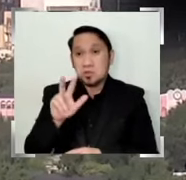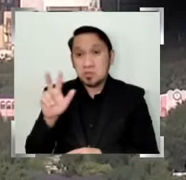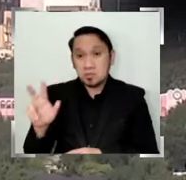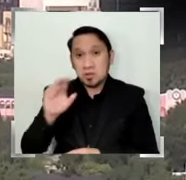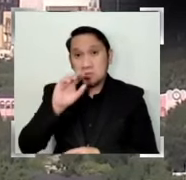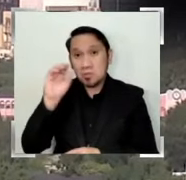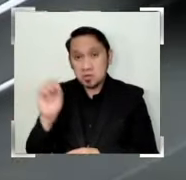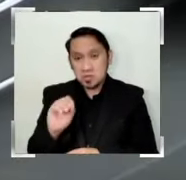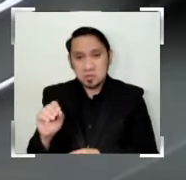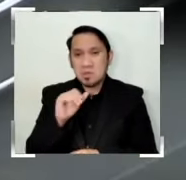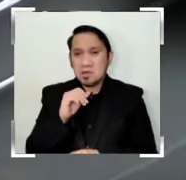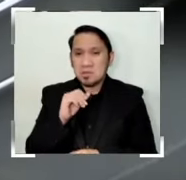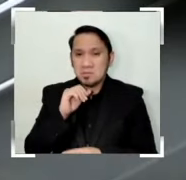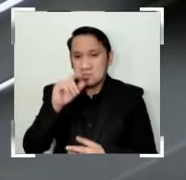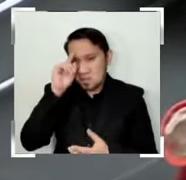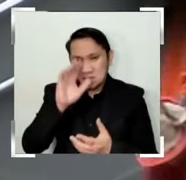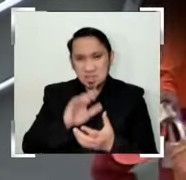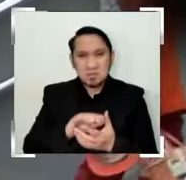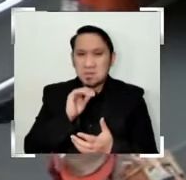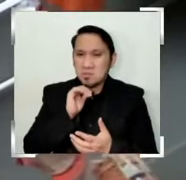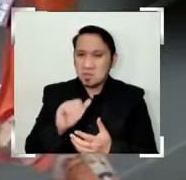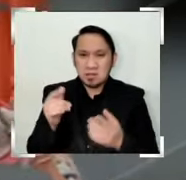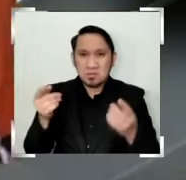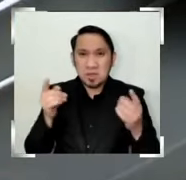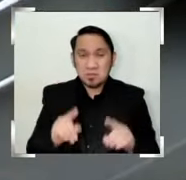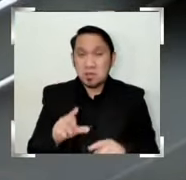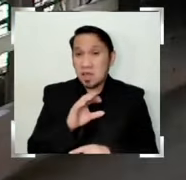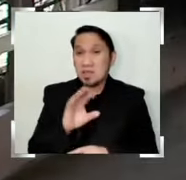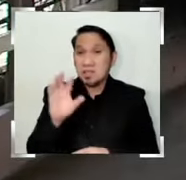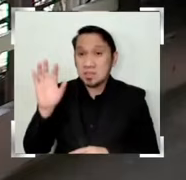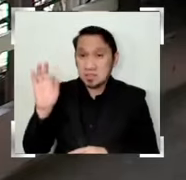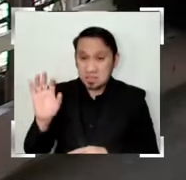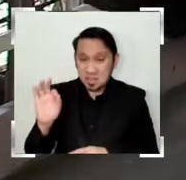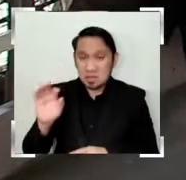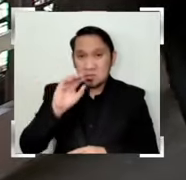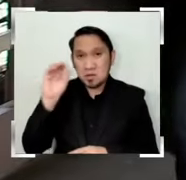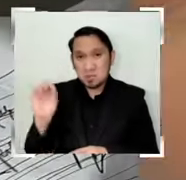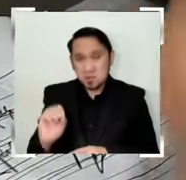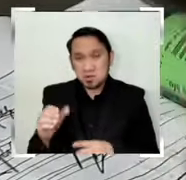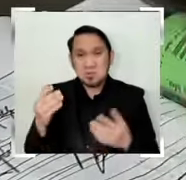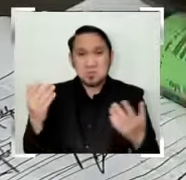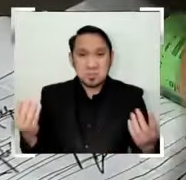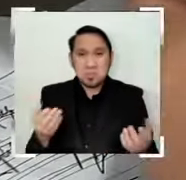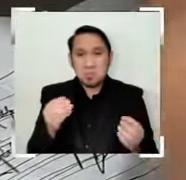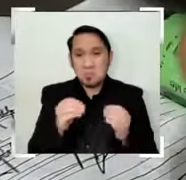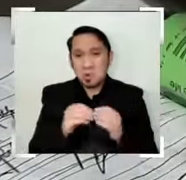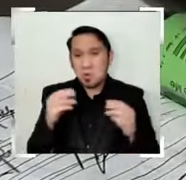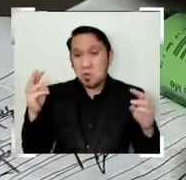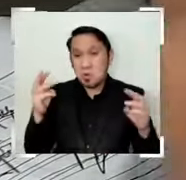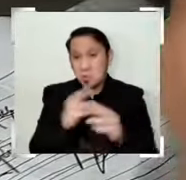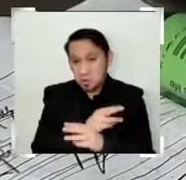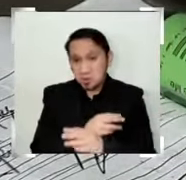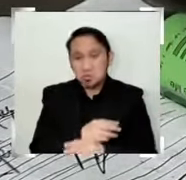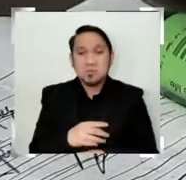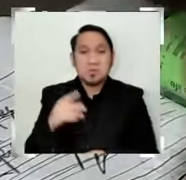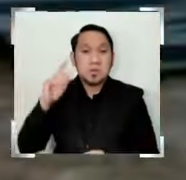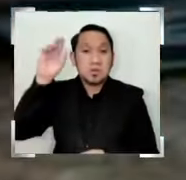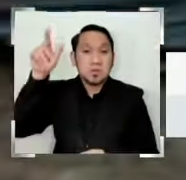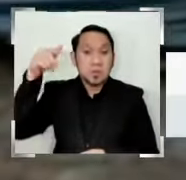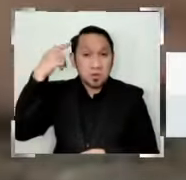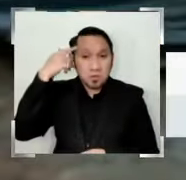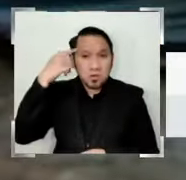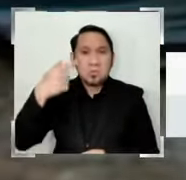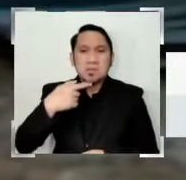ito magbabago at 9% ang naniniwalang sasama lang ito. Mismo ang gobyerno sinasabing maganda